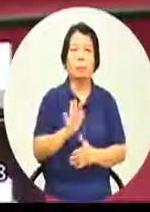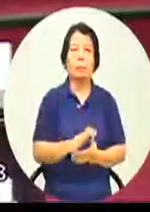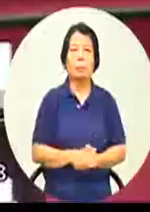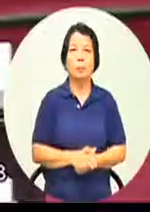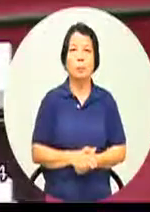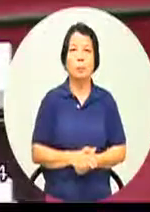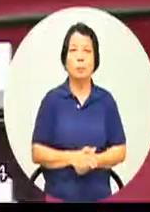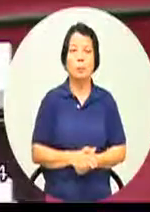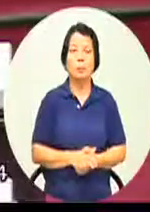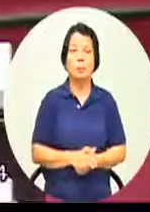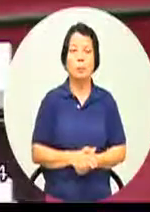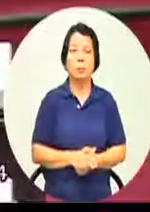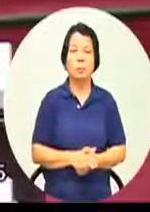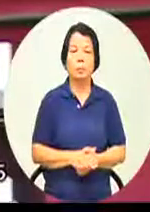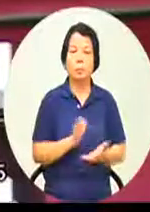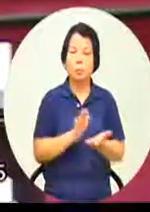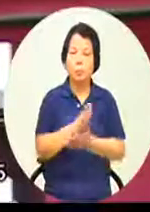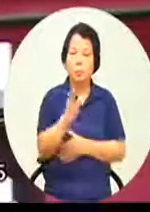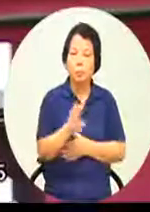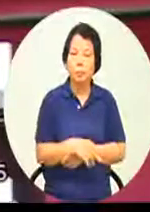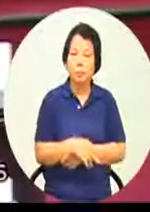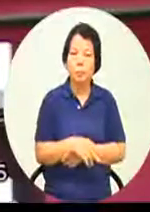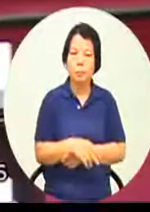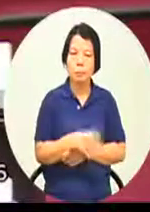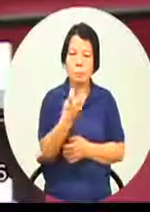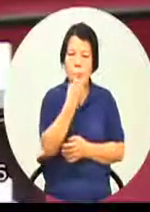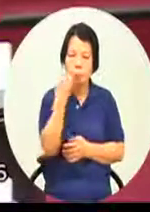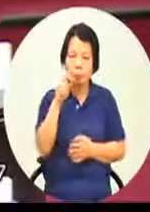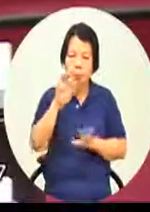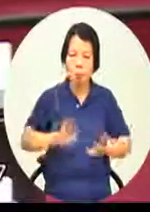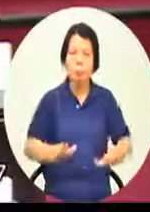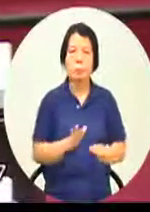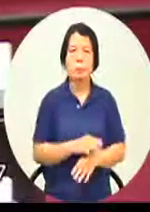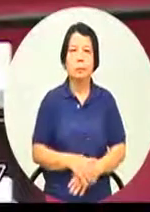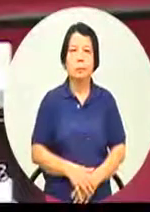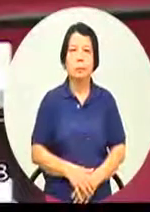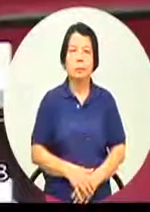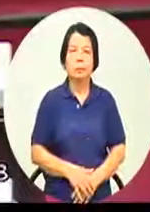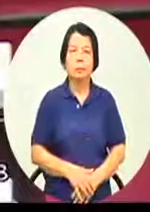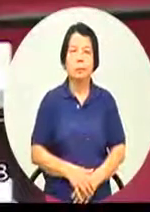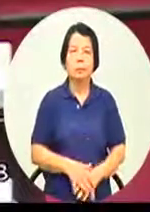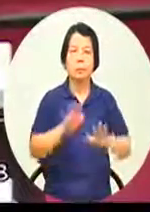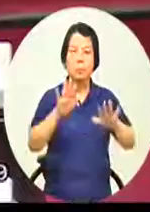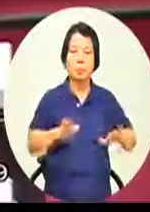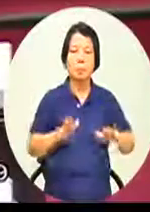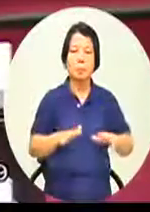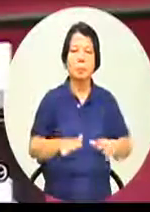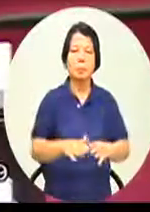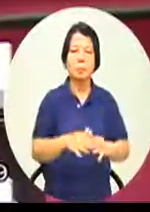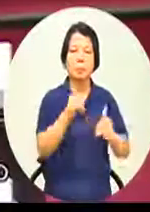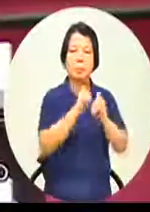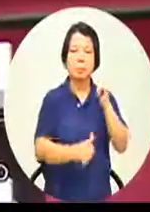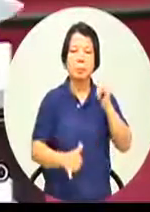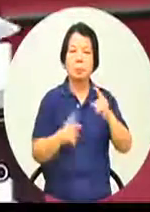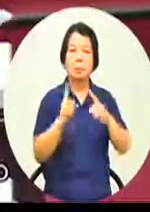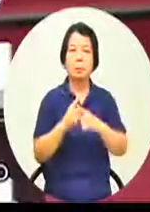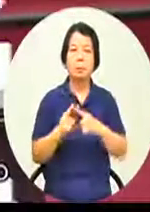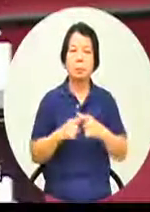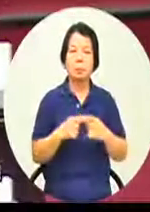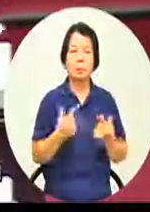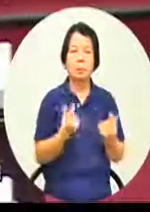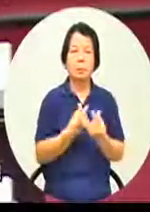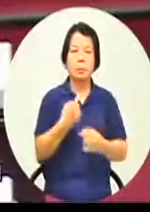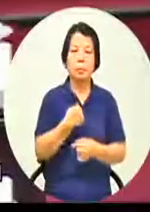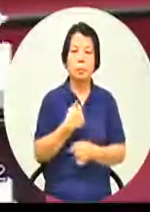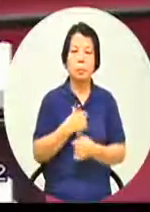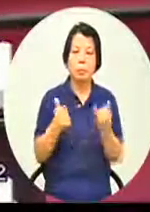来才惊觉说这个这样子，因为现在现代人啦现代人其实有很多像本席也未